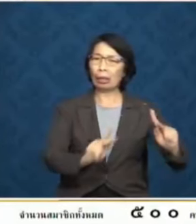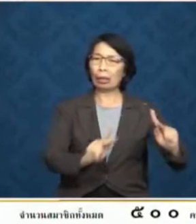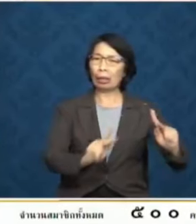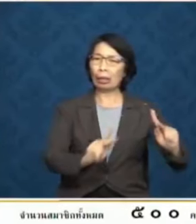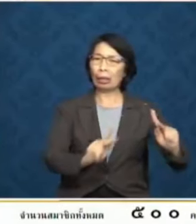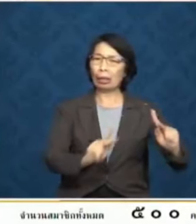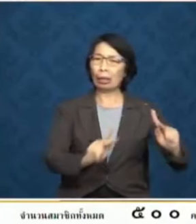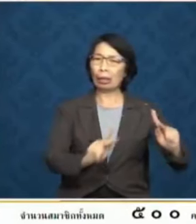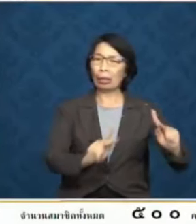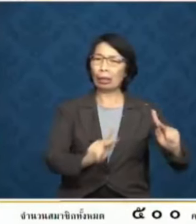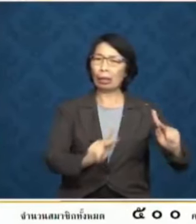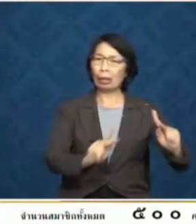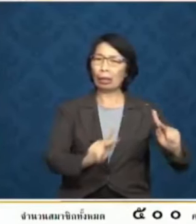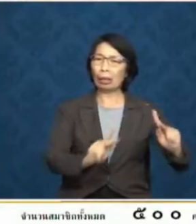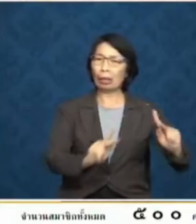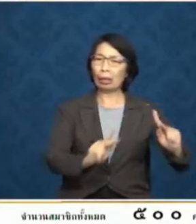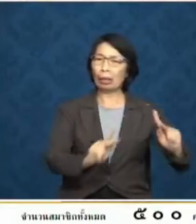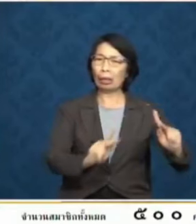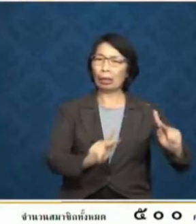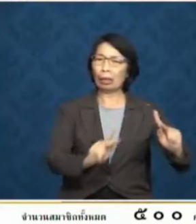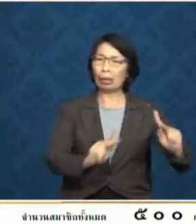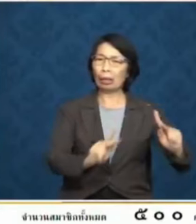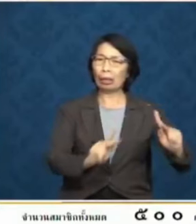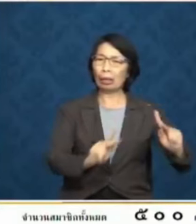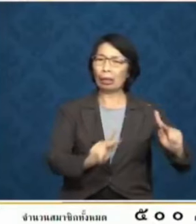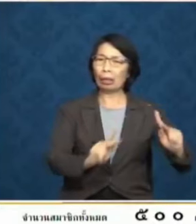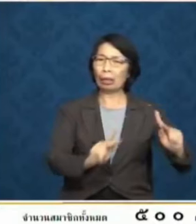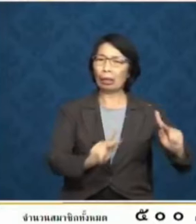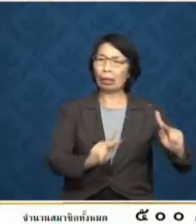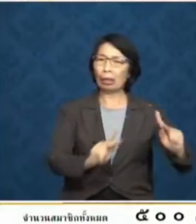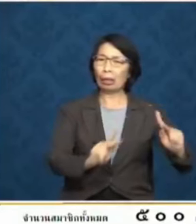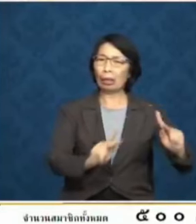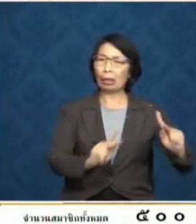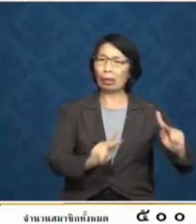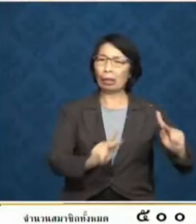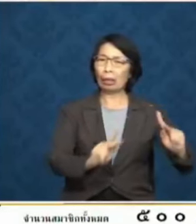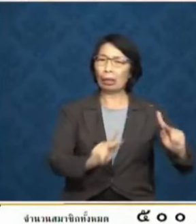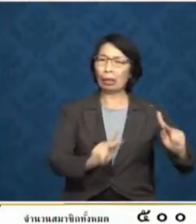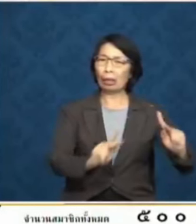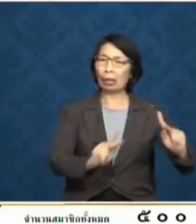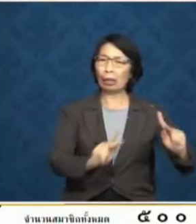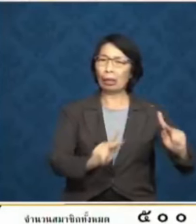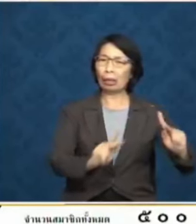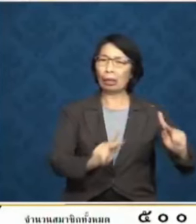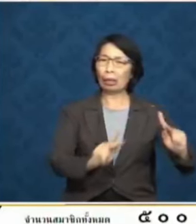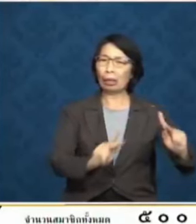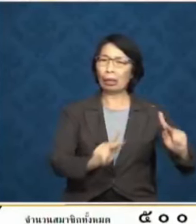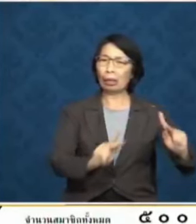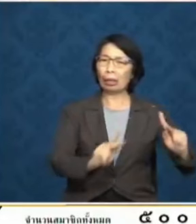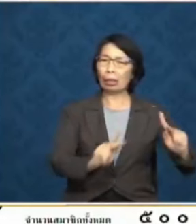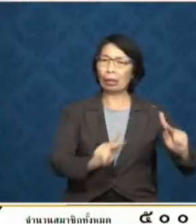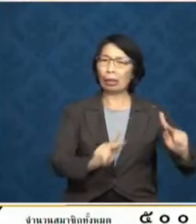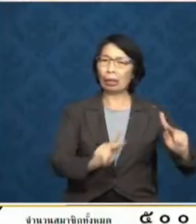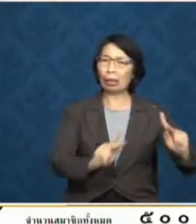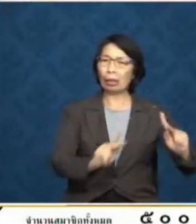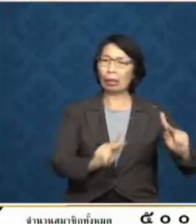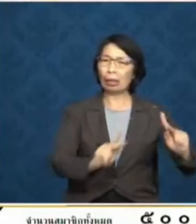มเหตุสมผลแต่ประโยคนี้แหละครับที่เป็นปัญหาหรือได้ทำความตกลงกับกระทรวงการคลังไว้เป็นอย่